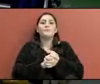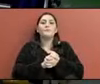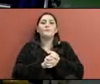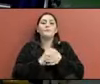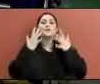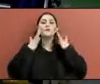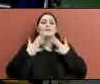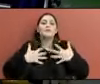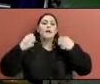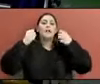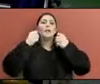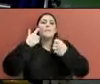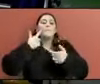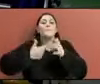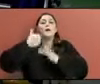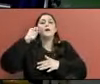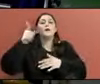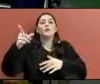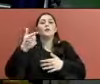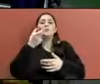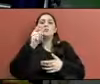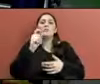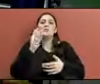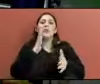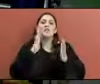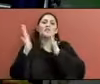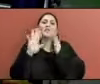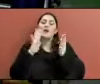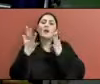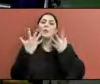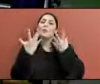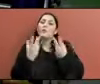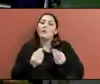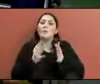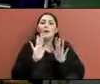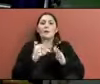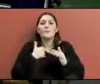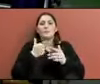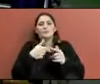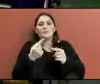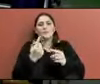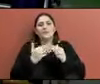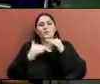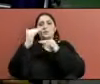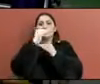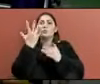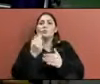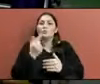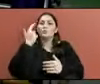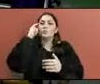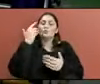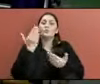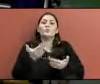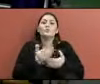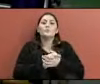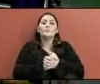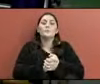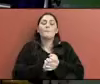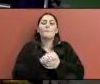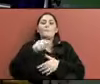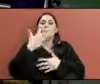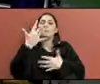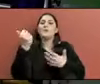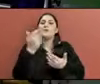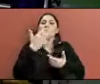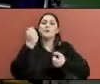göre 90 bin civarı ama biz bunun biraz daha üstünde olduğunu düşünüyoruz. Biz bu 5 aracımızla hizmet